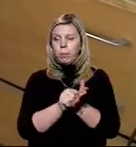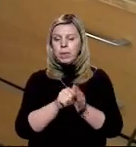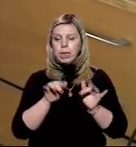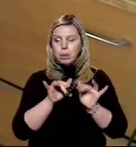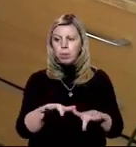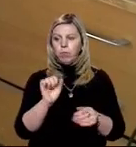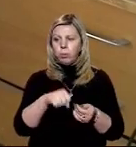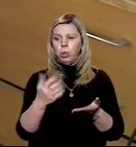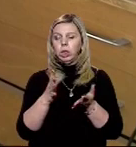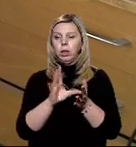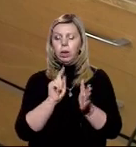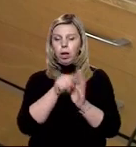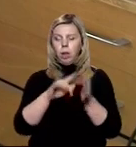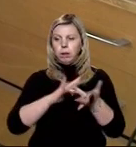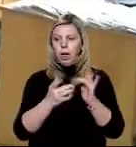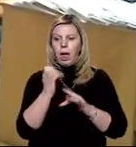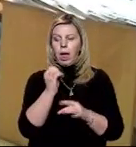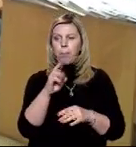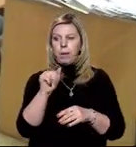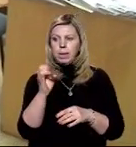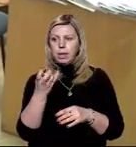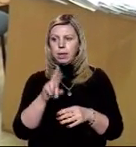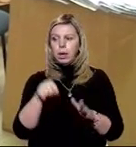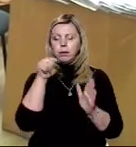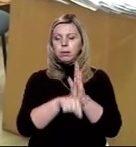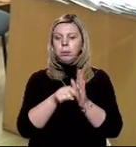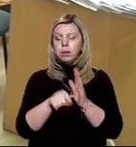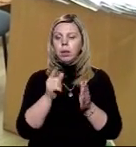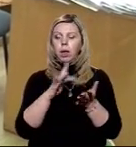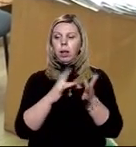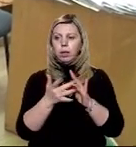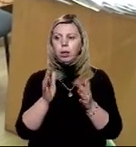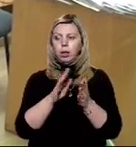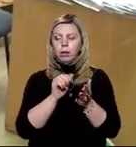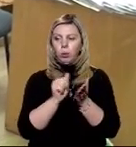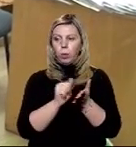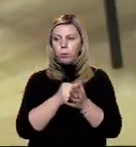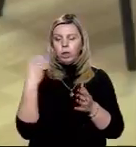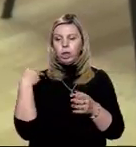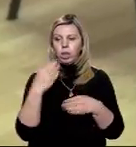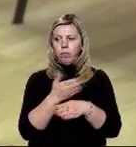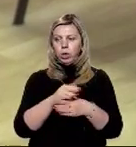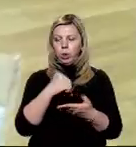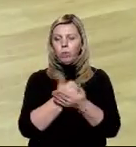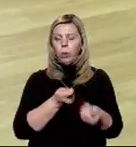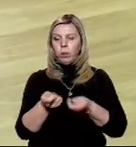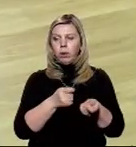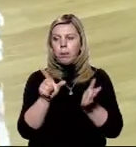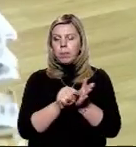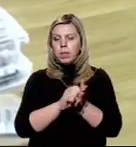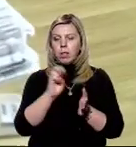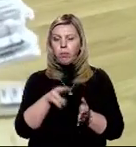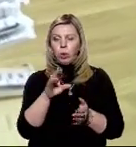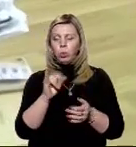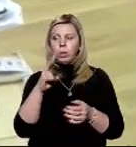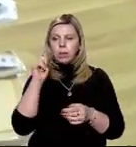справи можна знайти на веб-порталі «ePensia». Зміст процесу ретроконверсії пояснює начальник цього відділу Головного управління пенсійного фонду